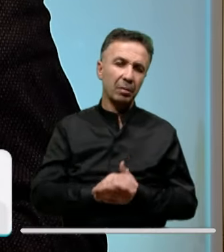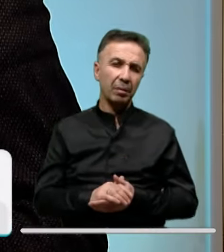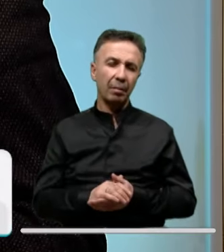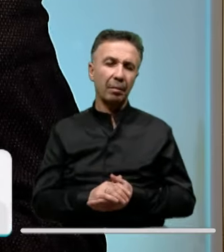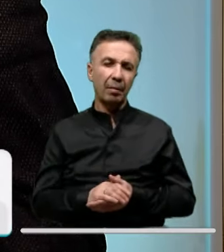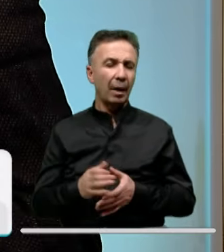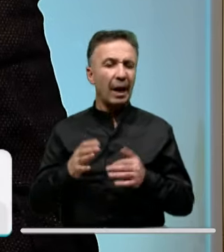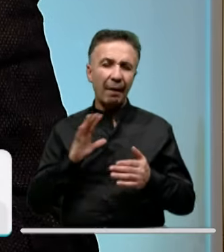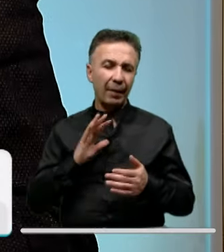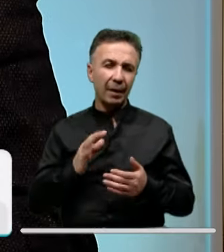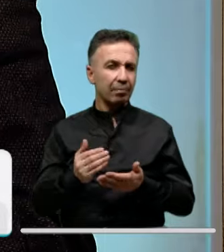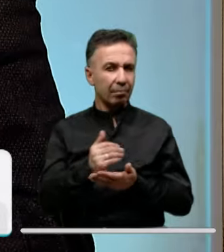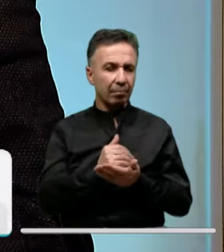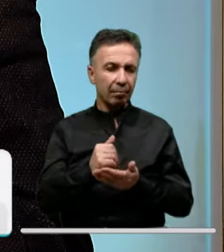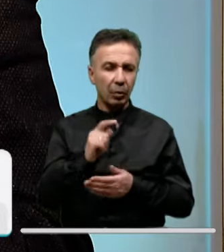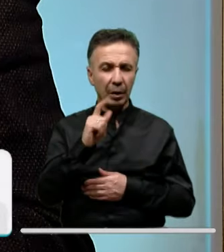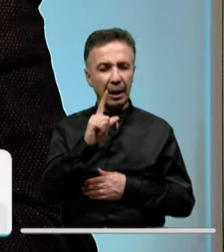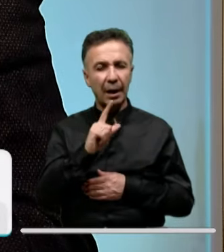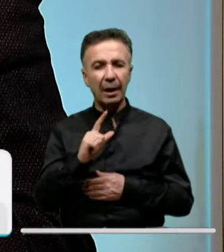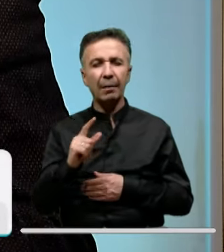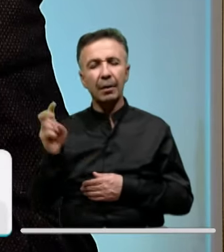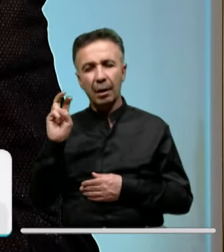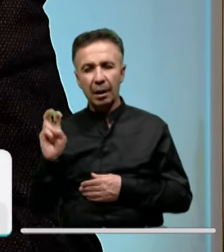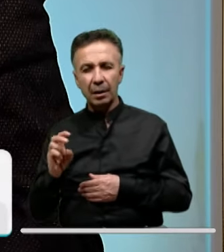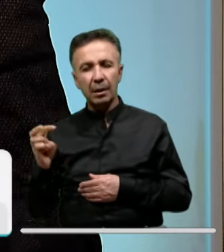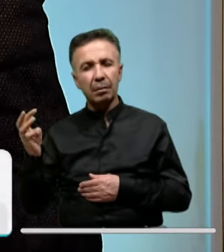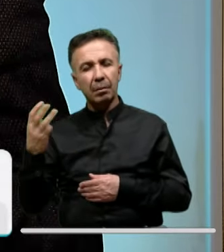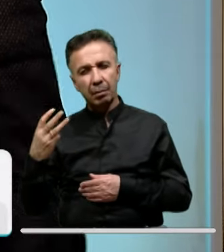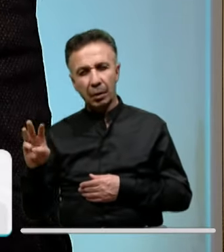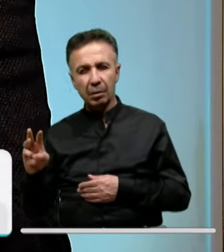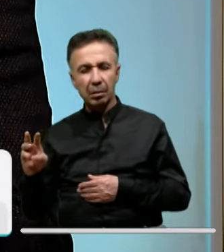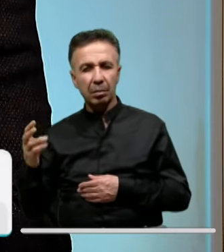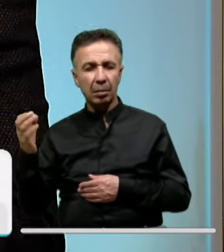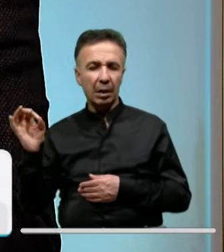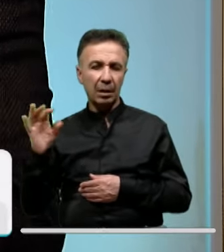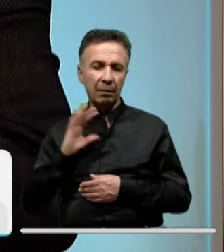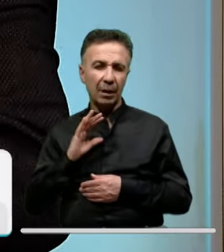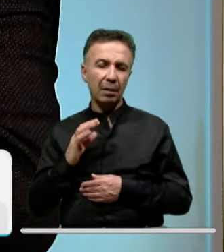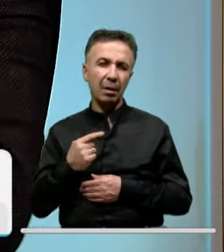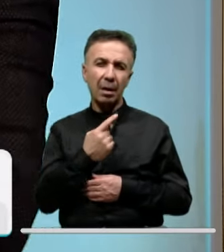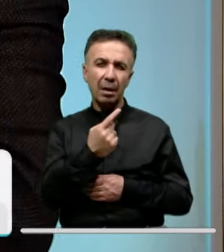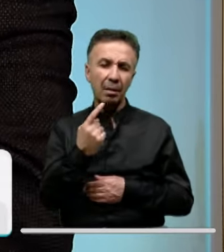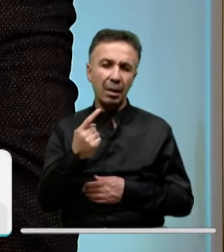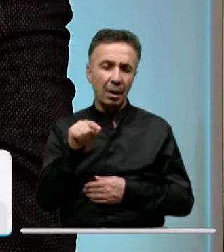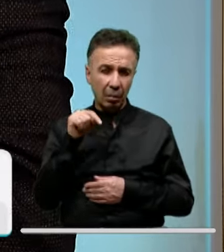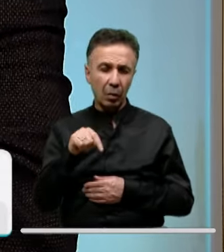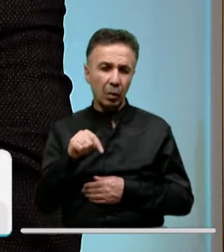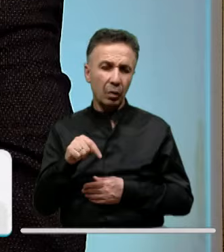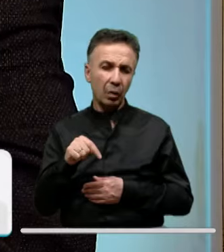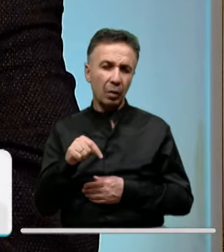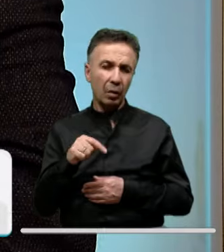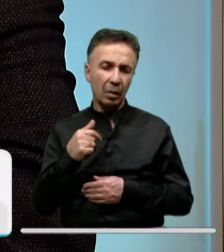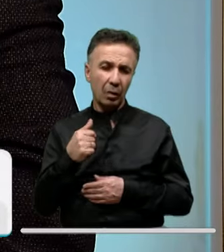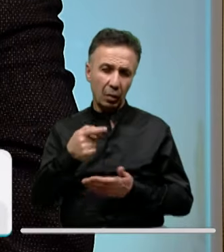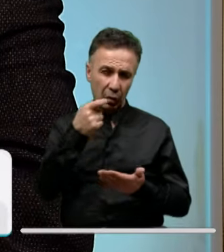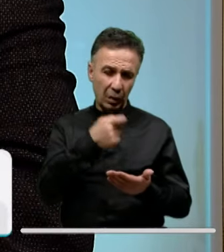var? İşte siz ifade ettiniz. Şu kadar TL'm, bu kadar dövizim, şu kadar altınım. Bunların her birerinin bugünkü değerine, bugün ödeyeceğim ya ben.